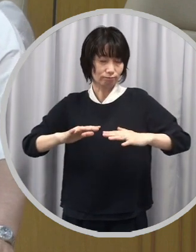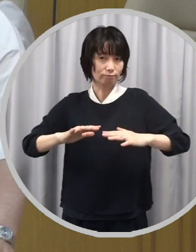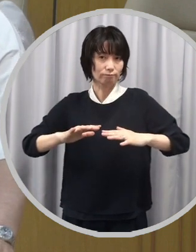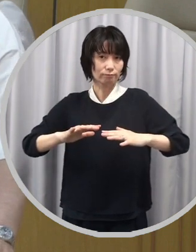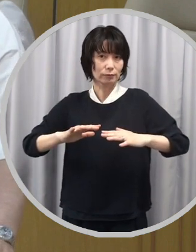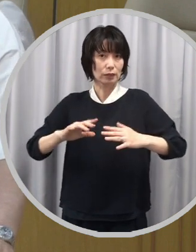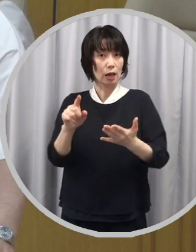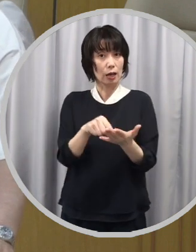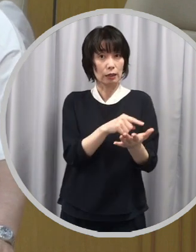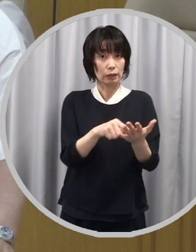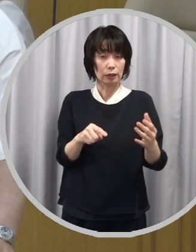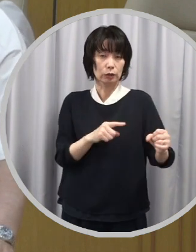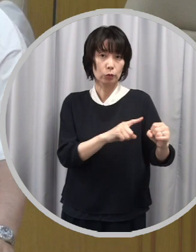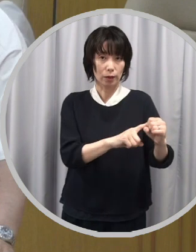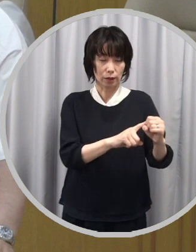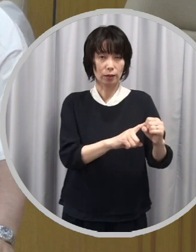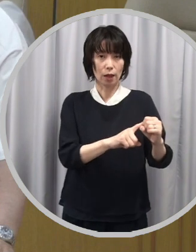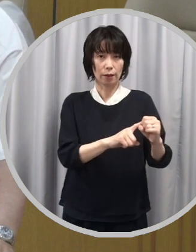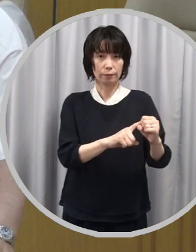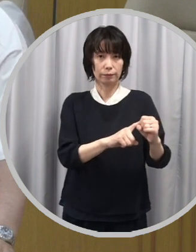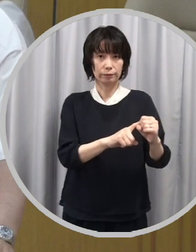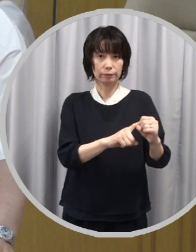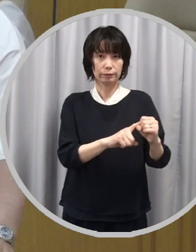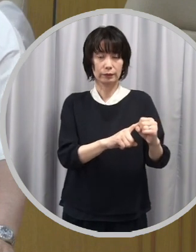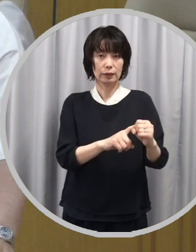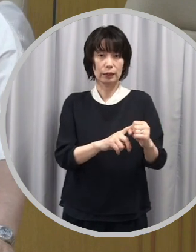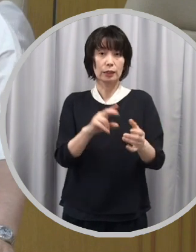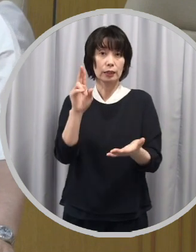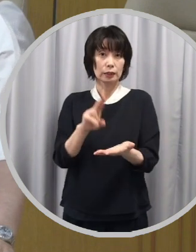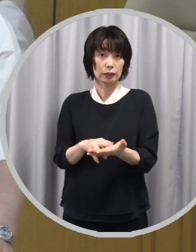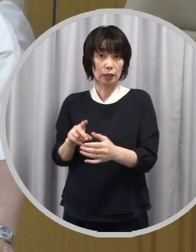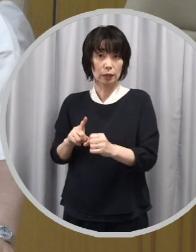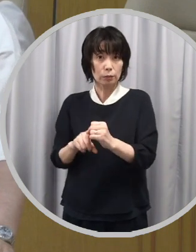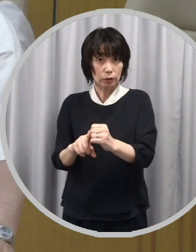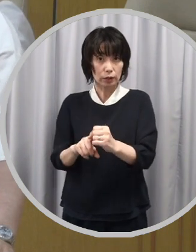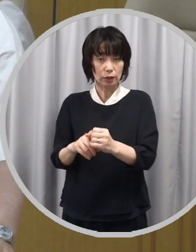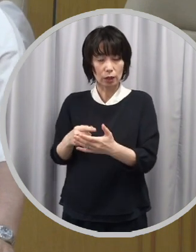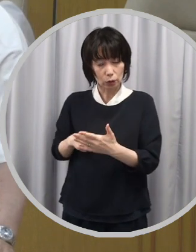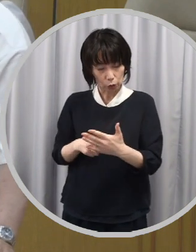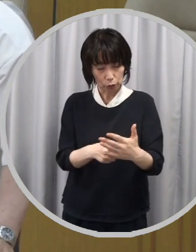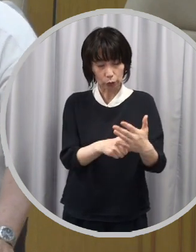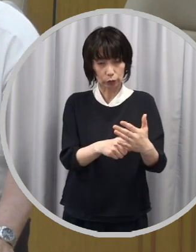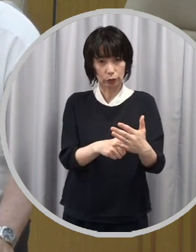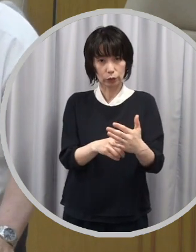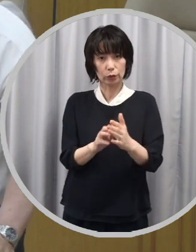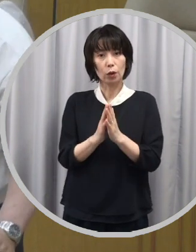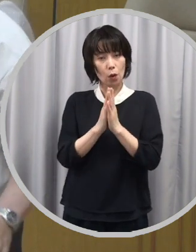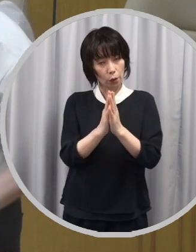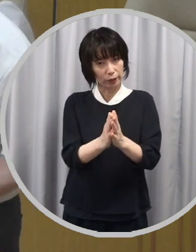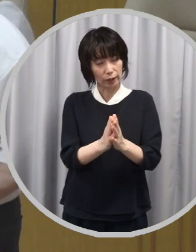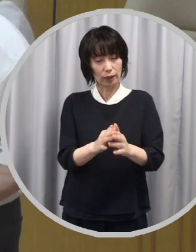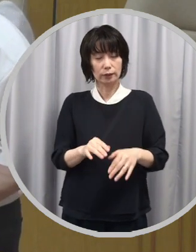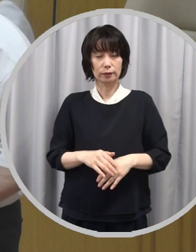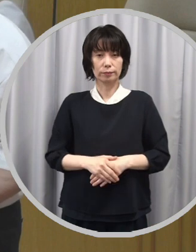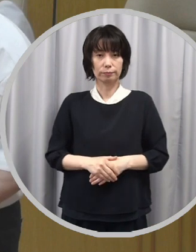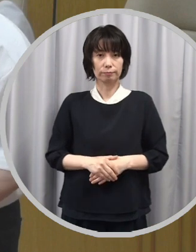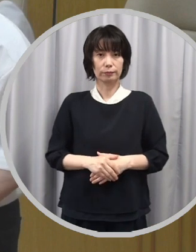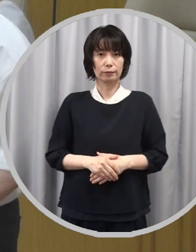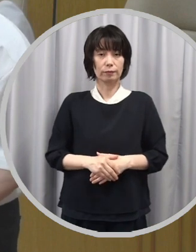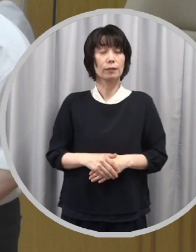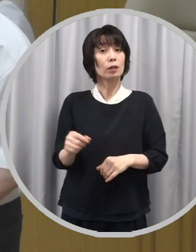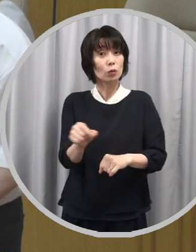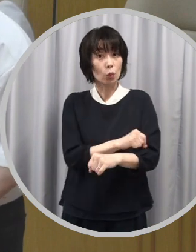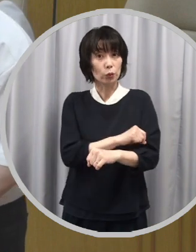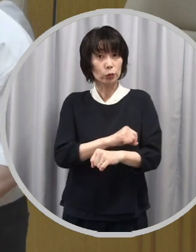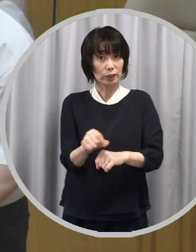その解決に向け、また促進区域の指定に向けてご努力いただくことをお願いしておきたいと思います。特